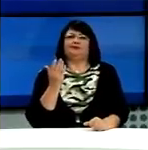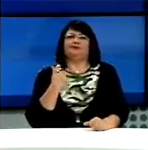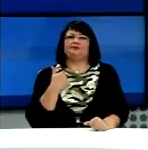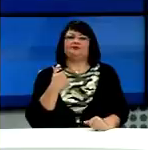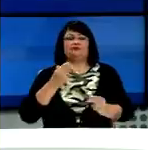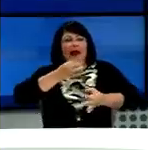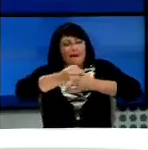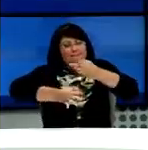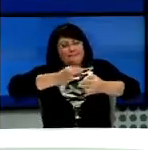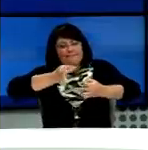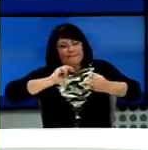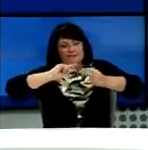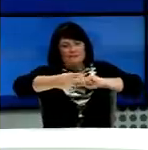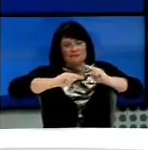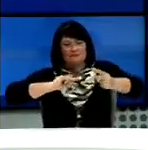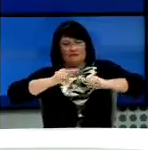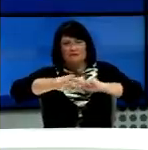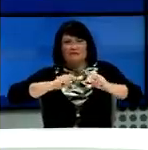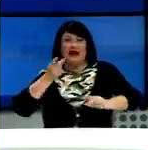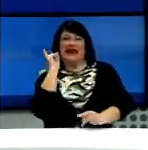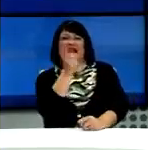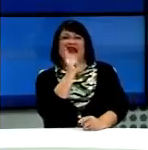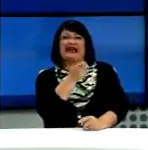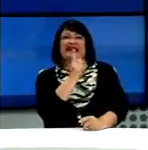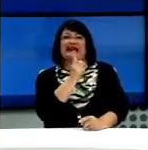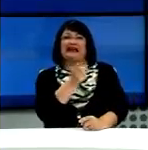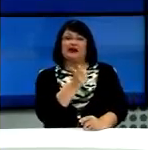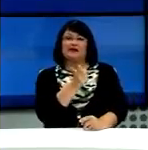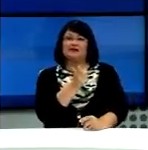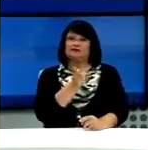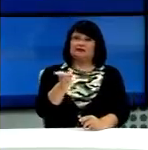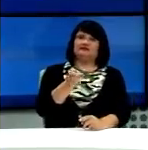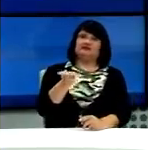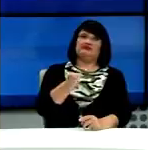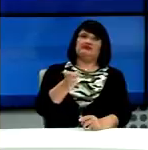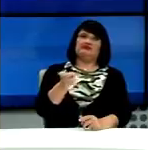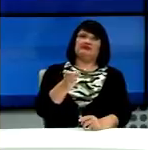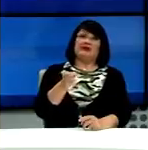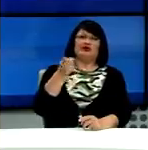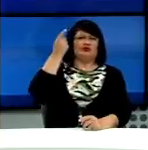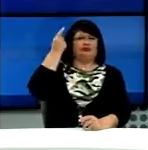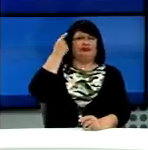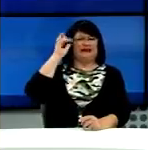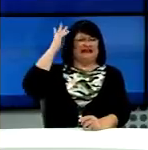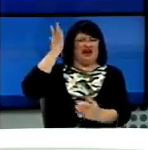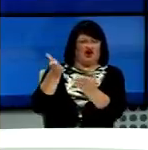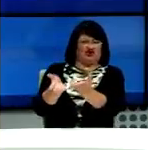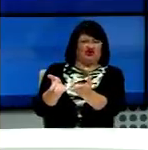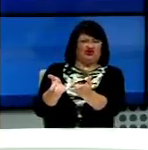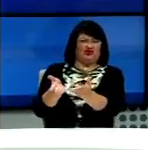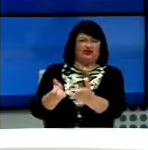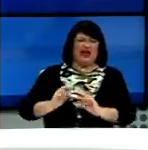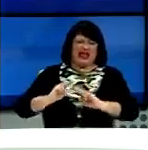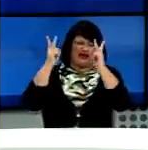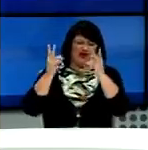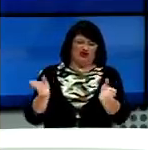αντικρούει με επιχειρήματα, σας κάνει κριτική, τον κατατάσσετε και στους ψεκασμένους, στους εχθρούς του